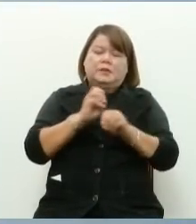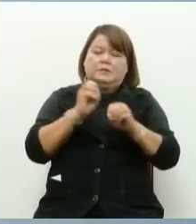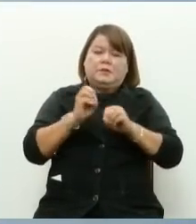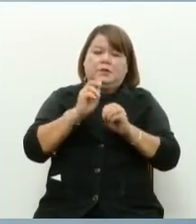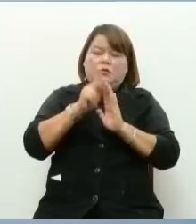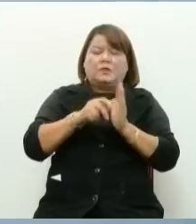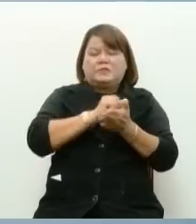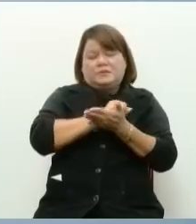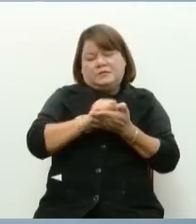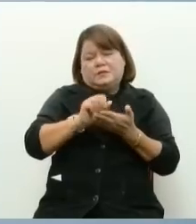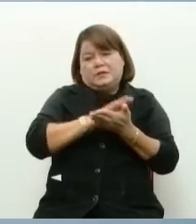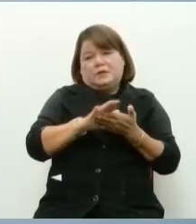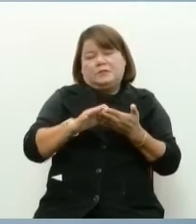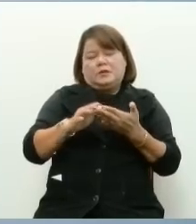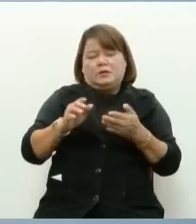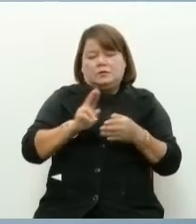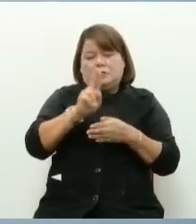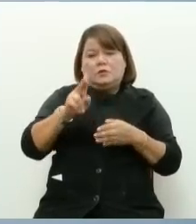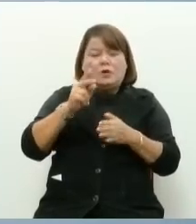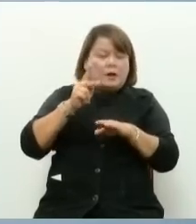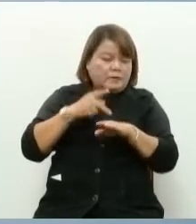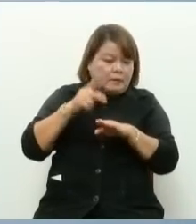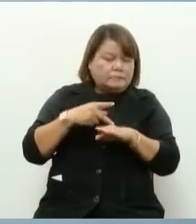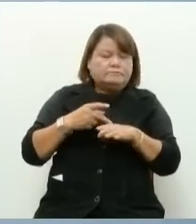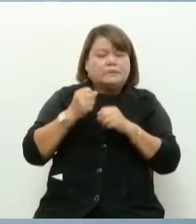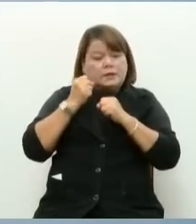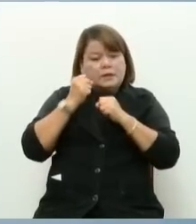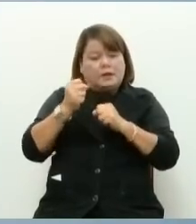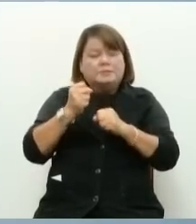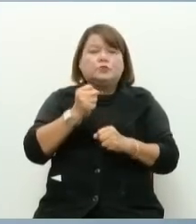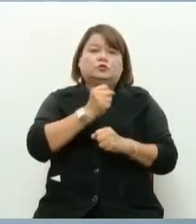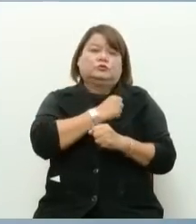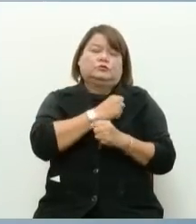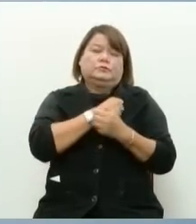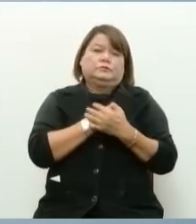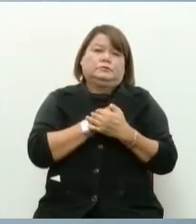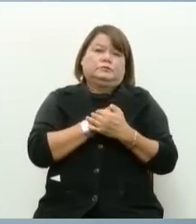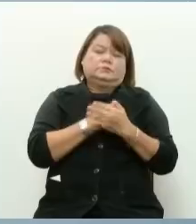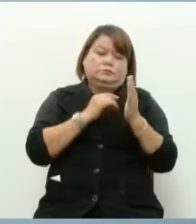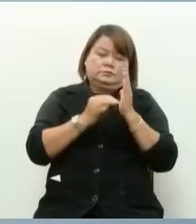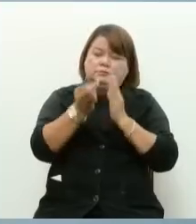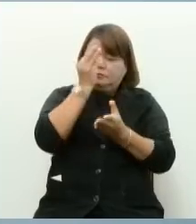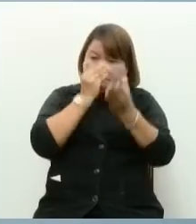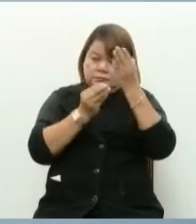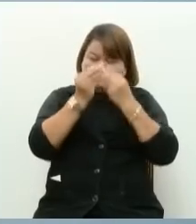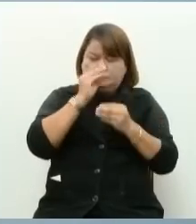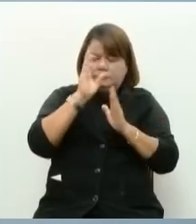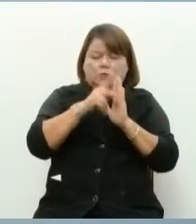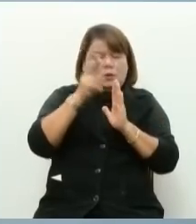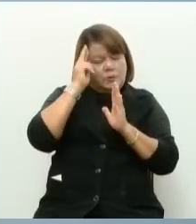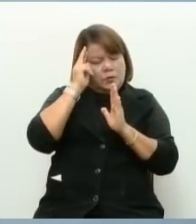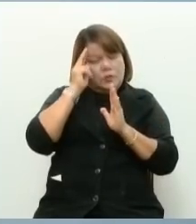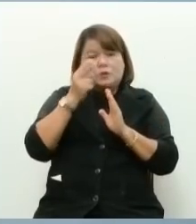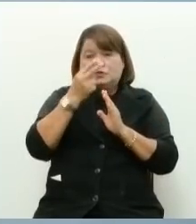ที่เกิดขึ้นโดยไม่ต้องอาศัยความขยันความหมั่นเพียรความอดทนนะครับการศึกษาค้นคว้าหาความรู้แล้วต้